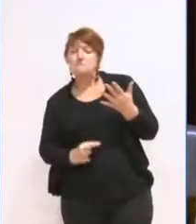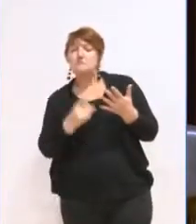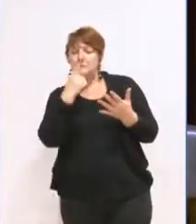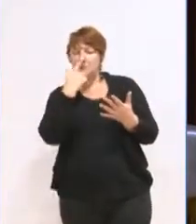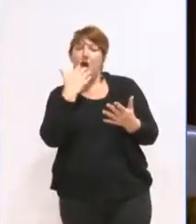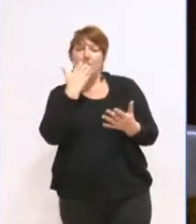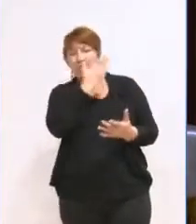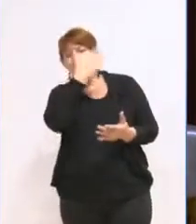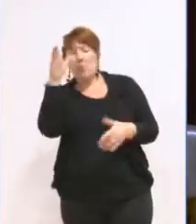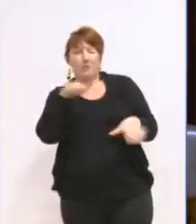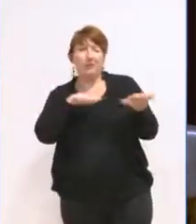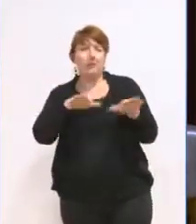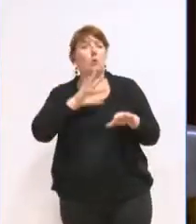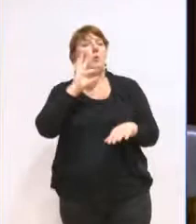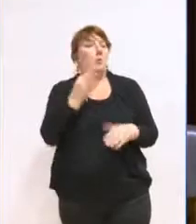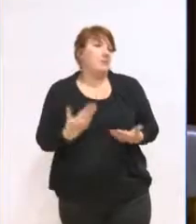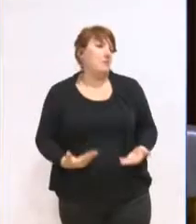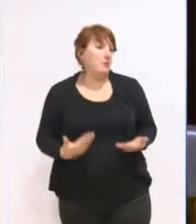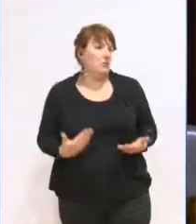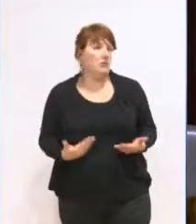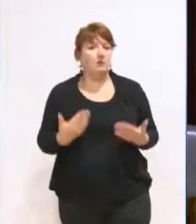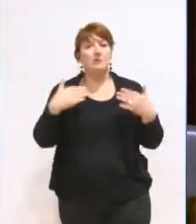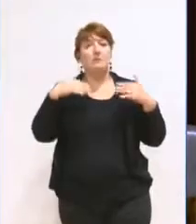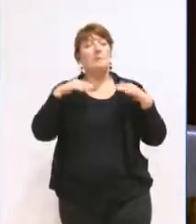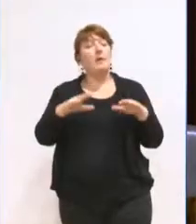êtes candidat à la police du quotidien.